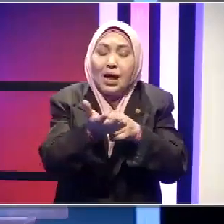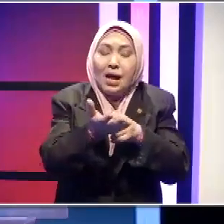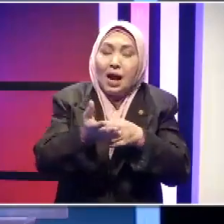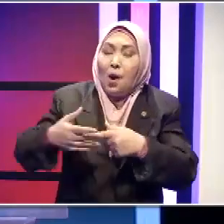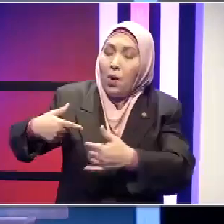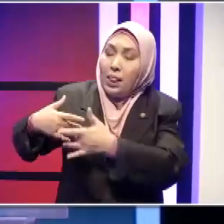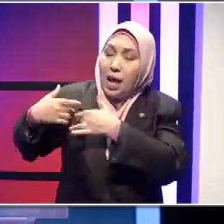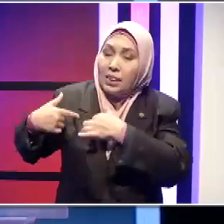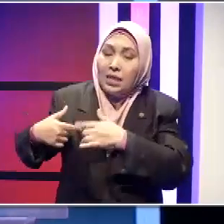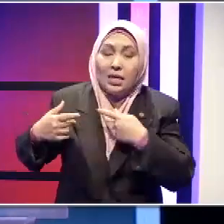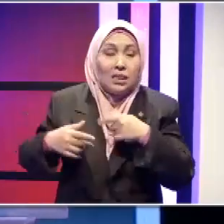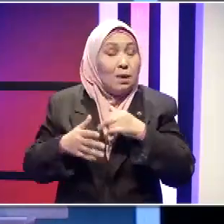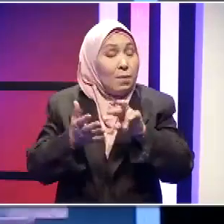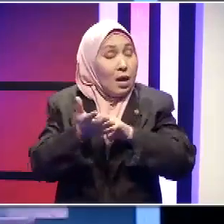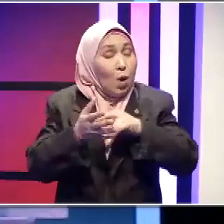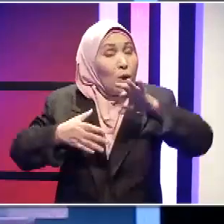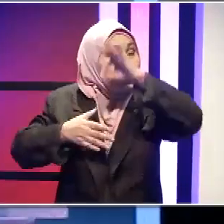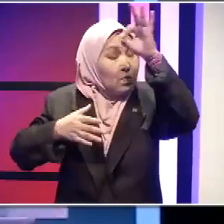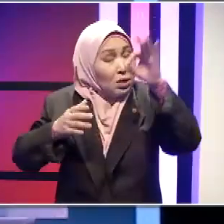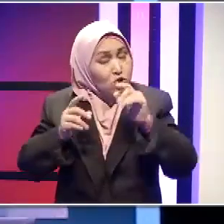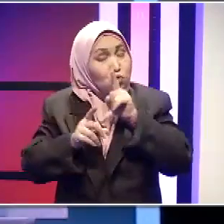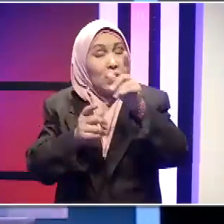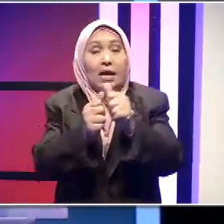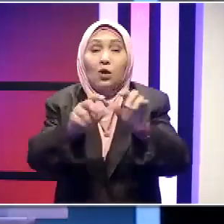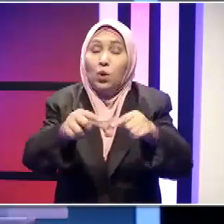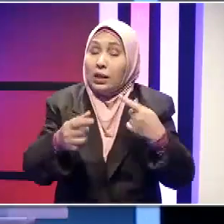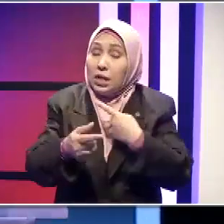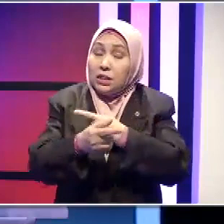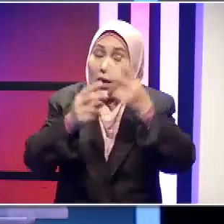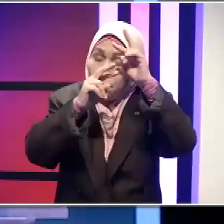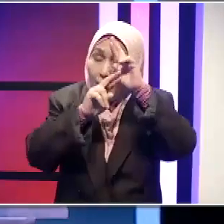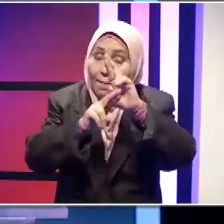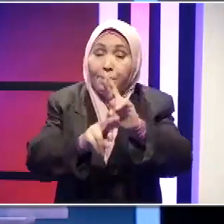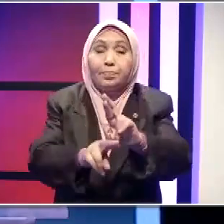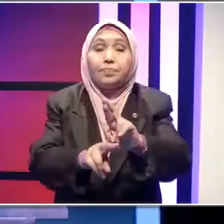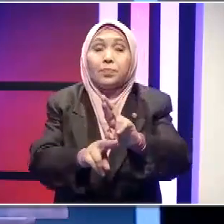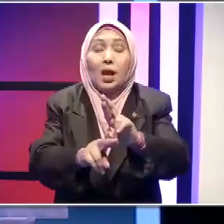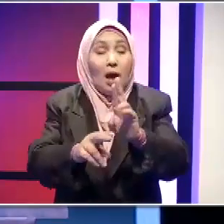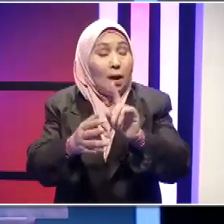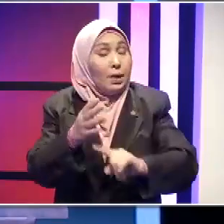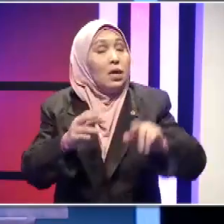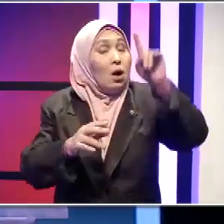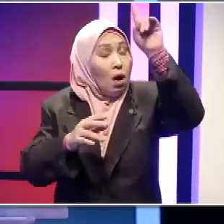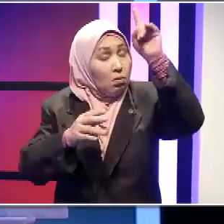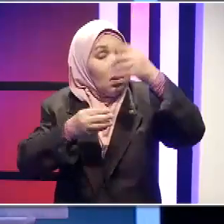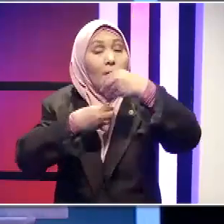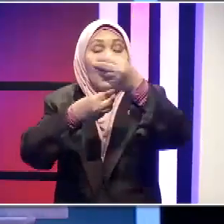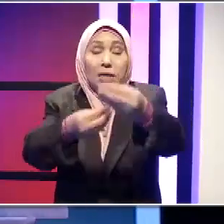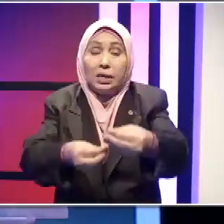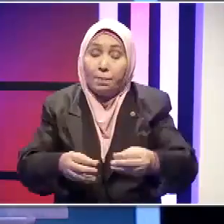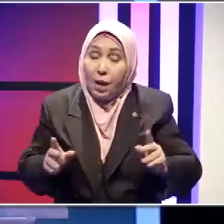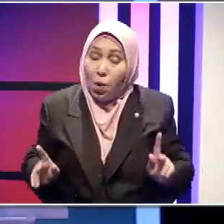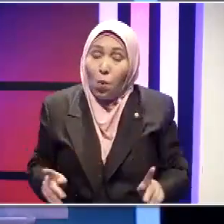merawat jiwa kita tentunya dengan al-qur'anul Karim kita menghargai apa yang Allah semata Allah kurniakan